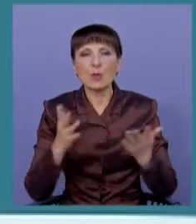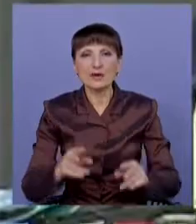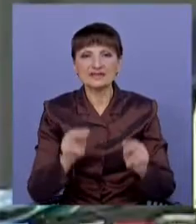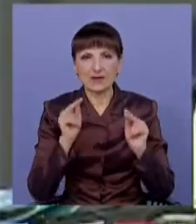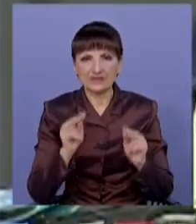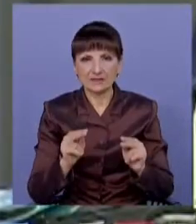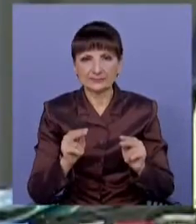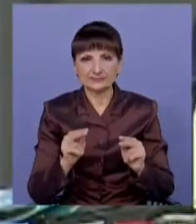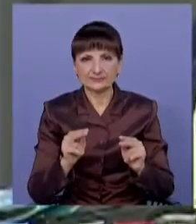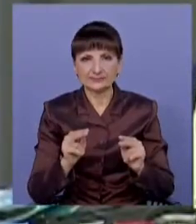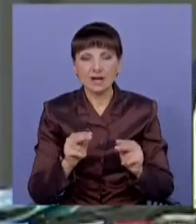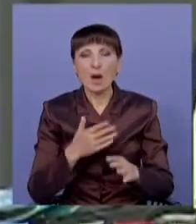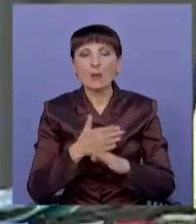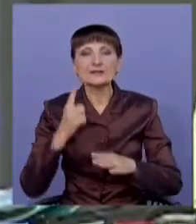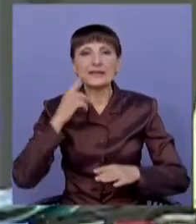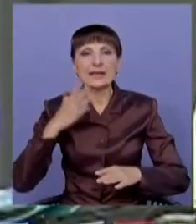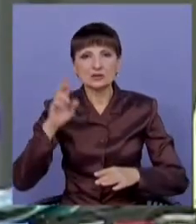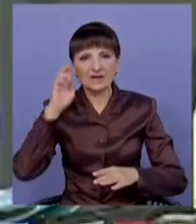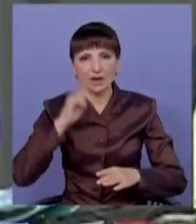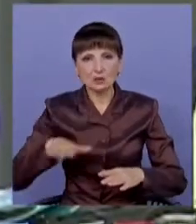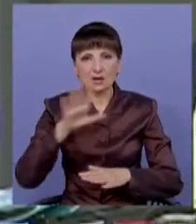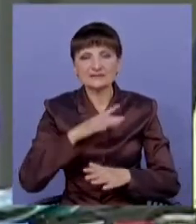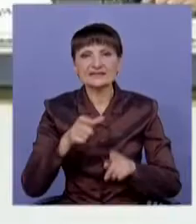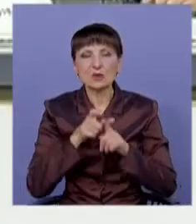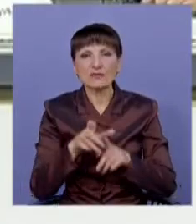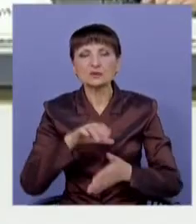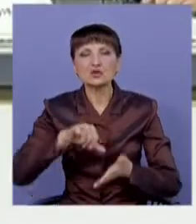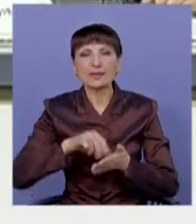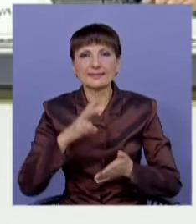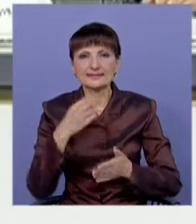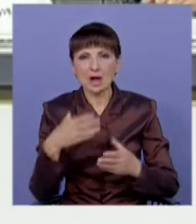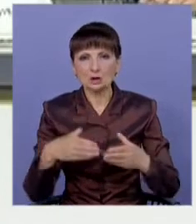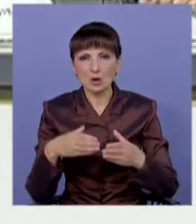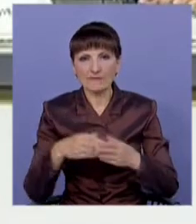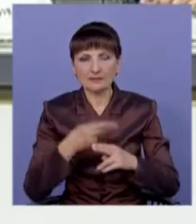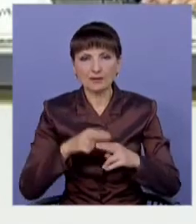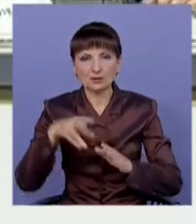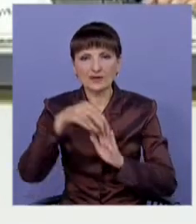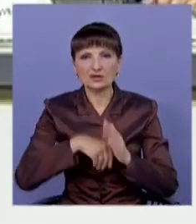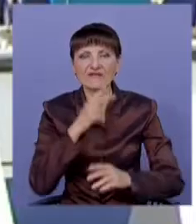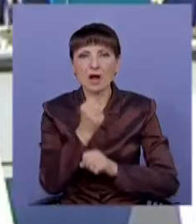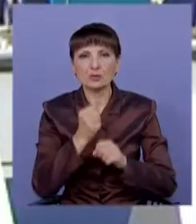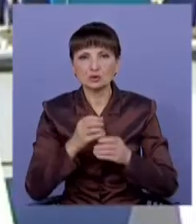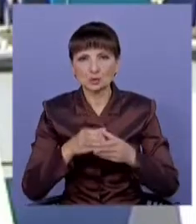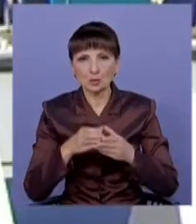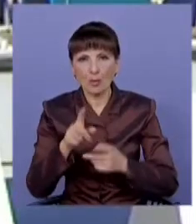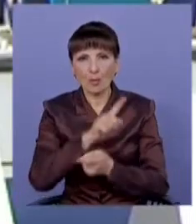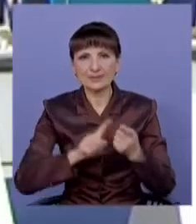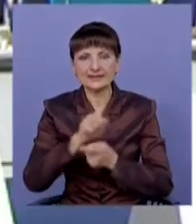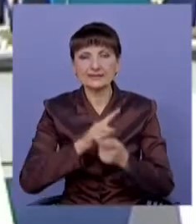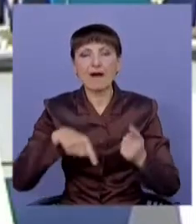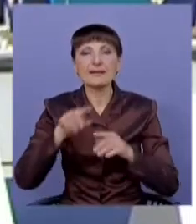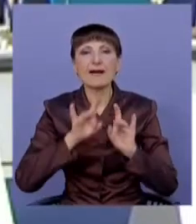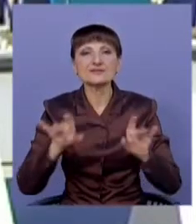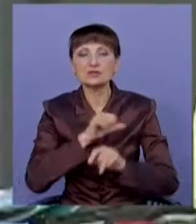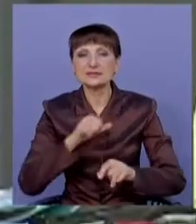справедливым. После речи главы государства слово взяли члены Национального совета, которые вошли в рабочую группу по модернизации. Они